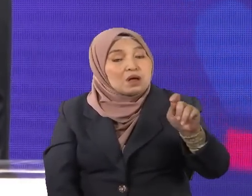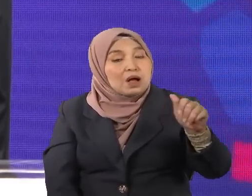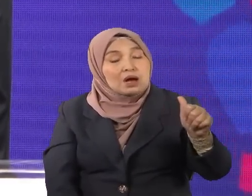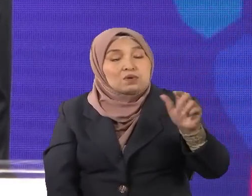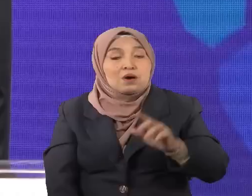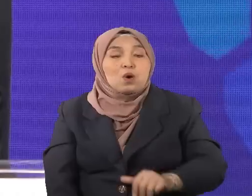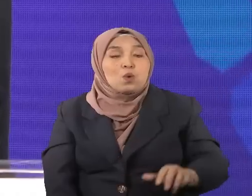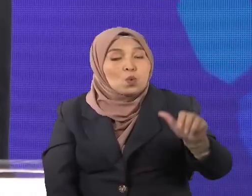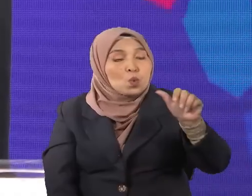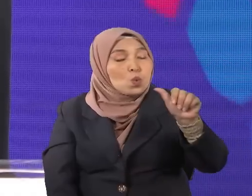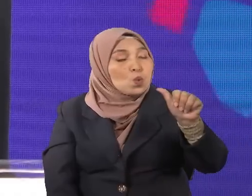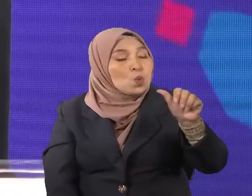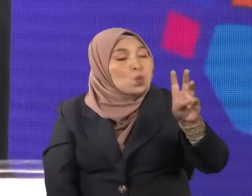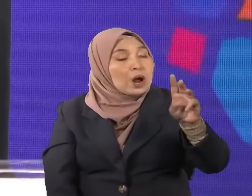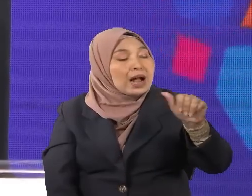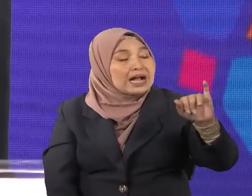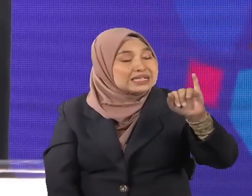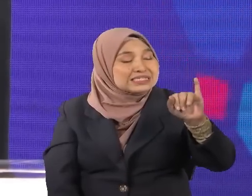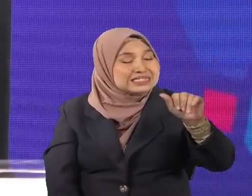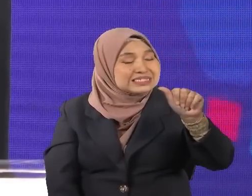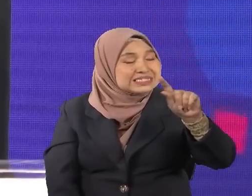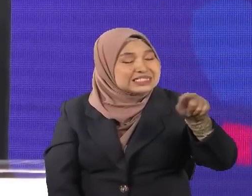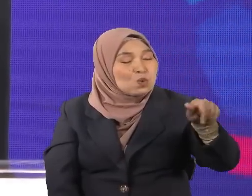Wa azwajum